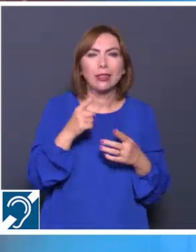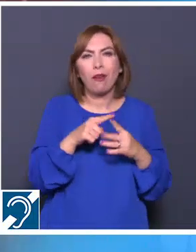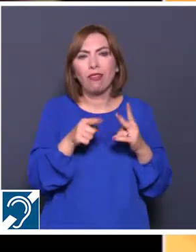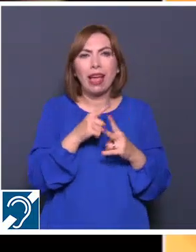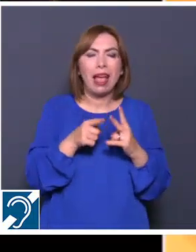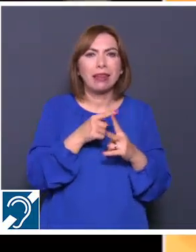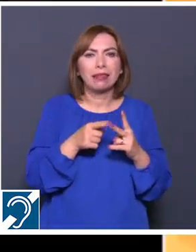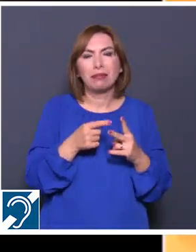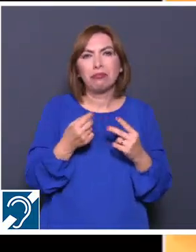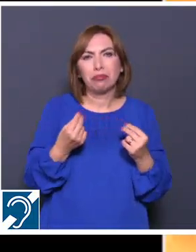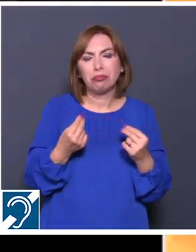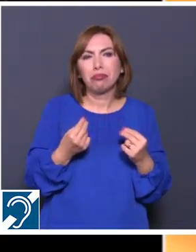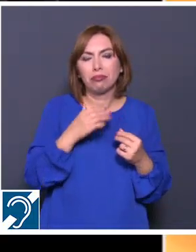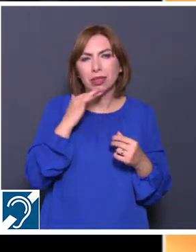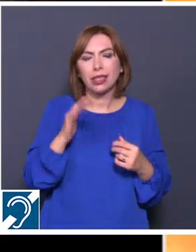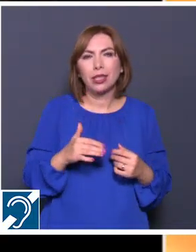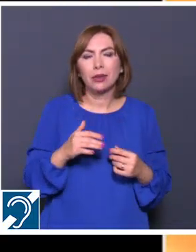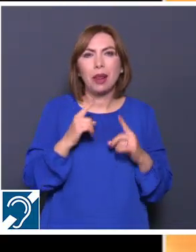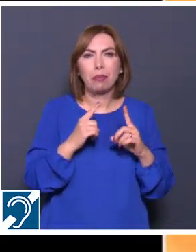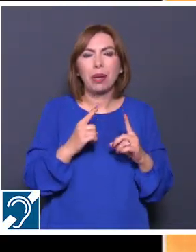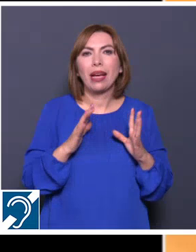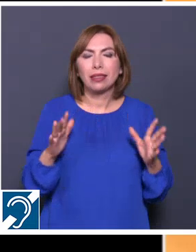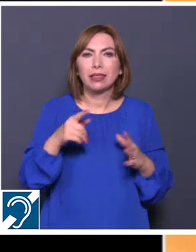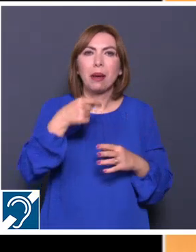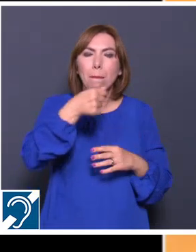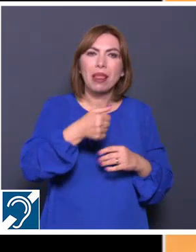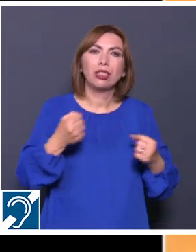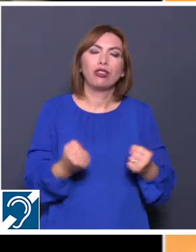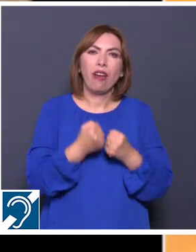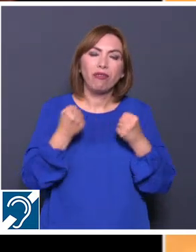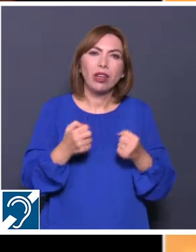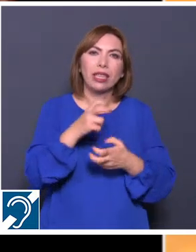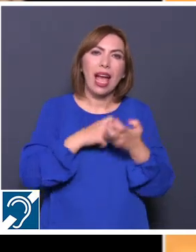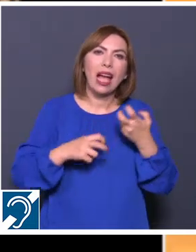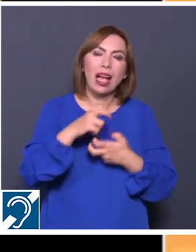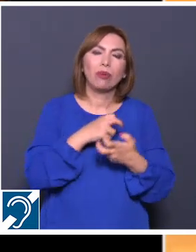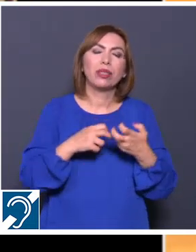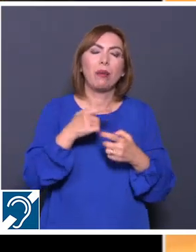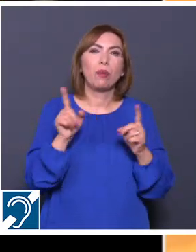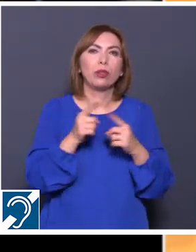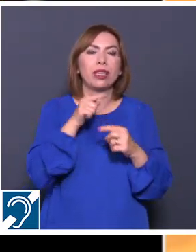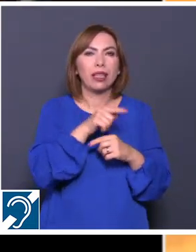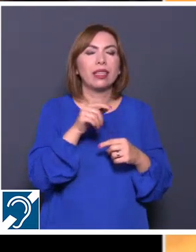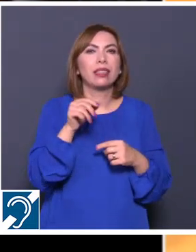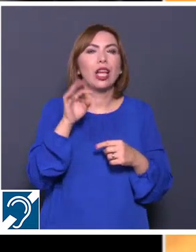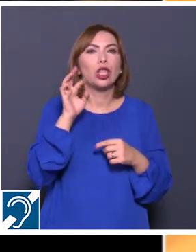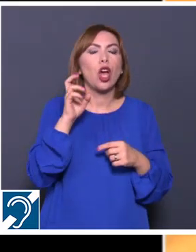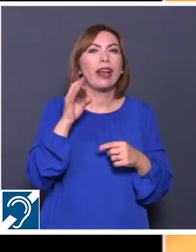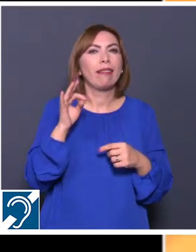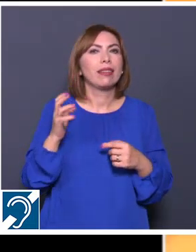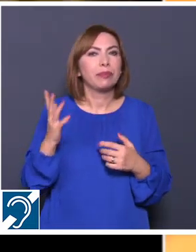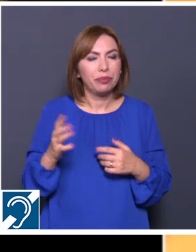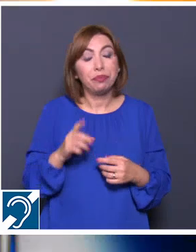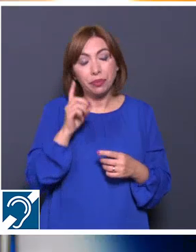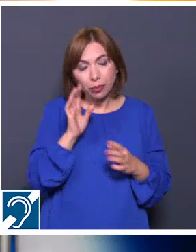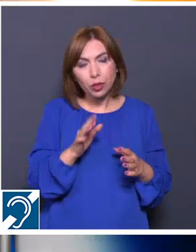variantă destul de... Practic îți plătește efortul exact, de a căuta muzica exact respectivă pe torente, știi? Bun, dar asta ne duce